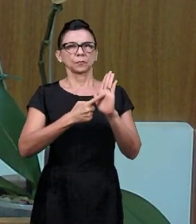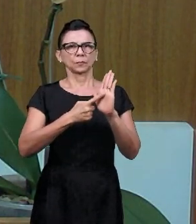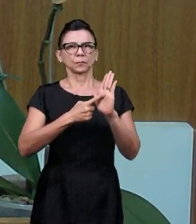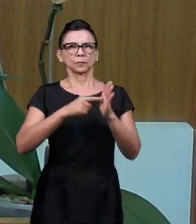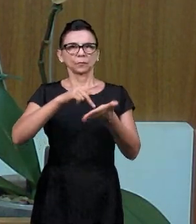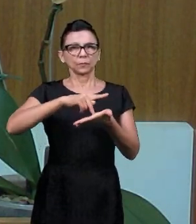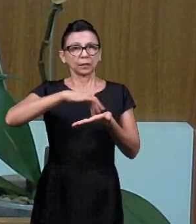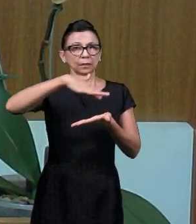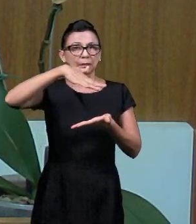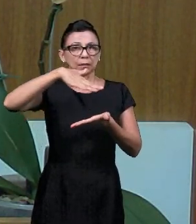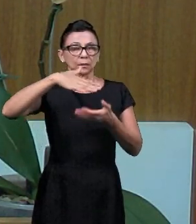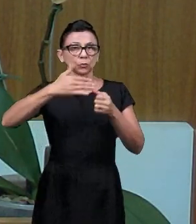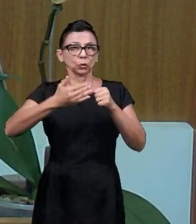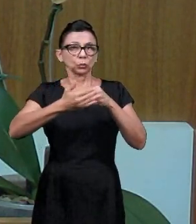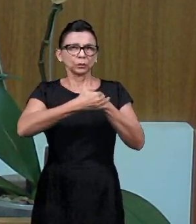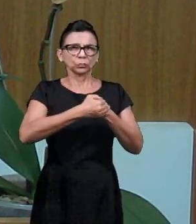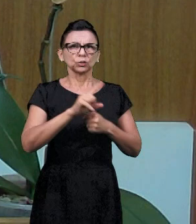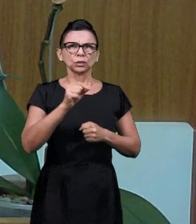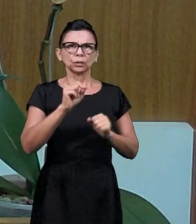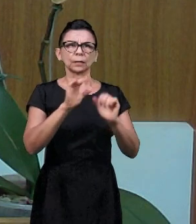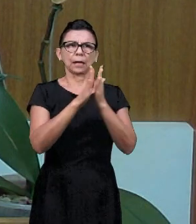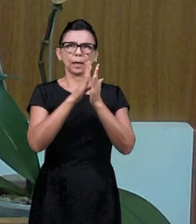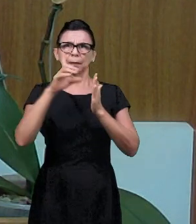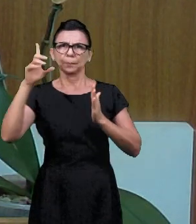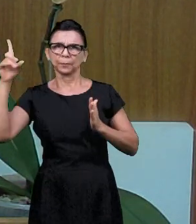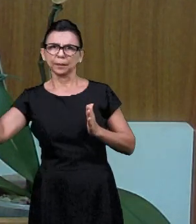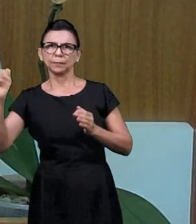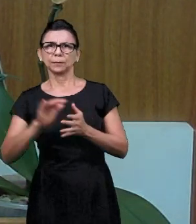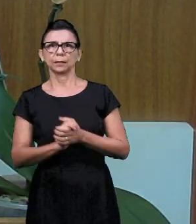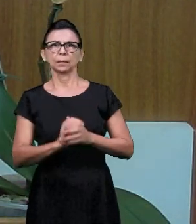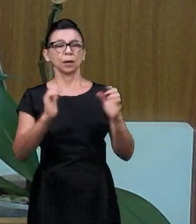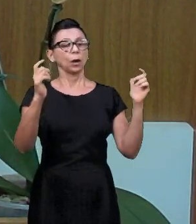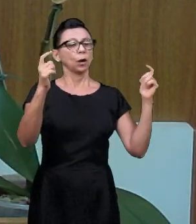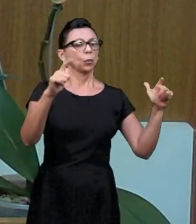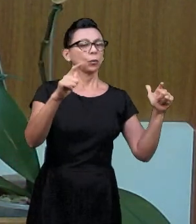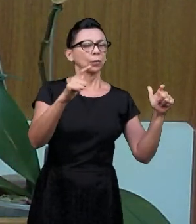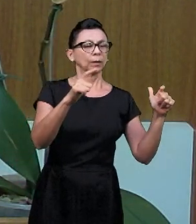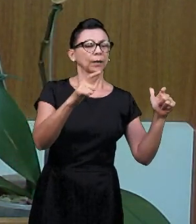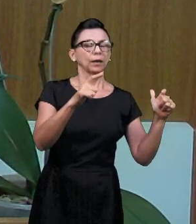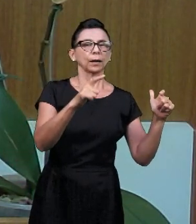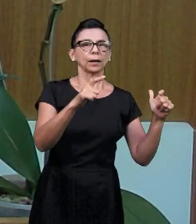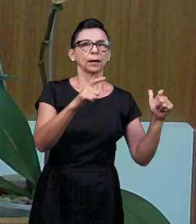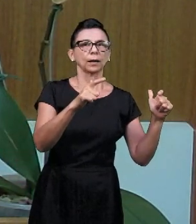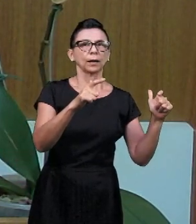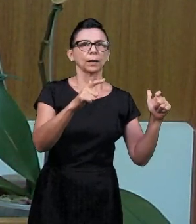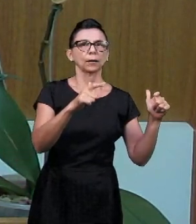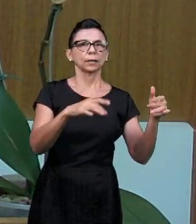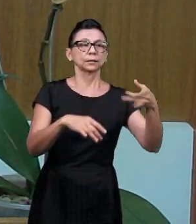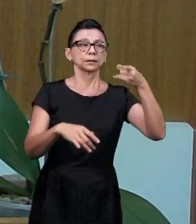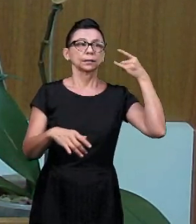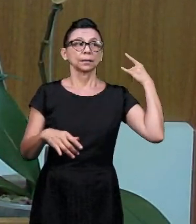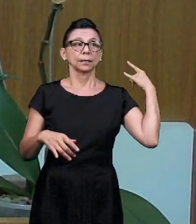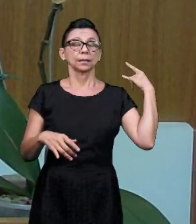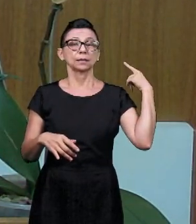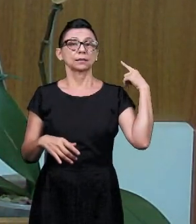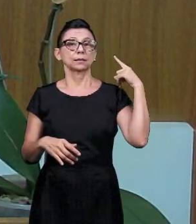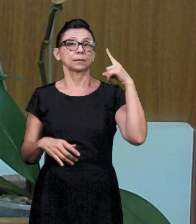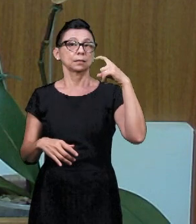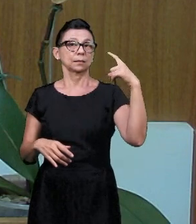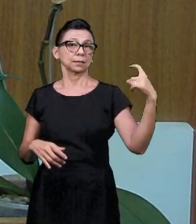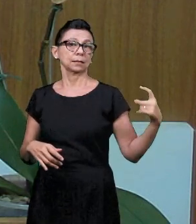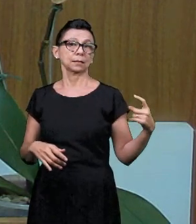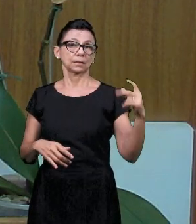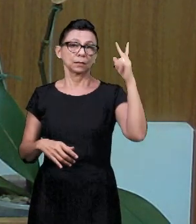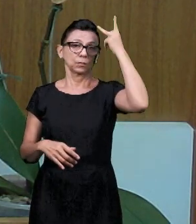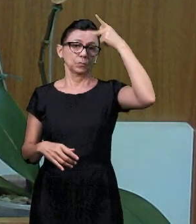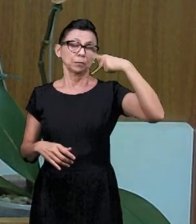le champ? Le champ des intérêts des hommes. Elle était cachée là-bas. Donc cette parole, elle a été apportée. Il y avait un reste. Qui